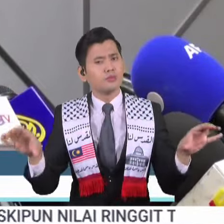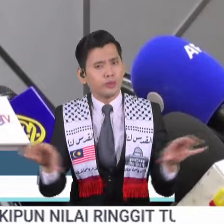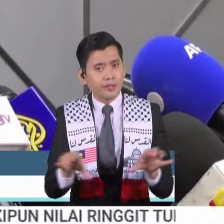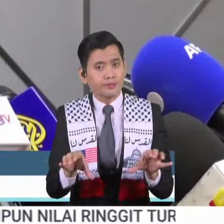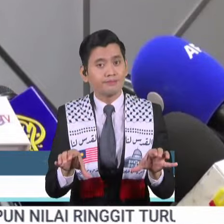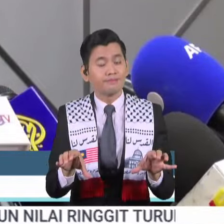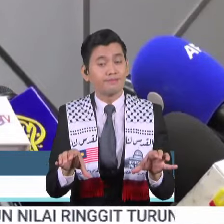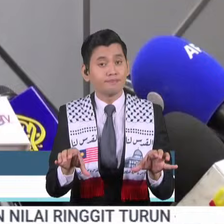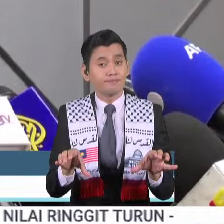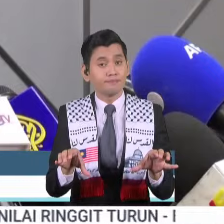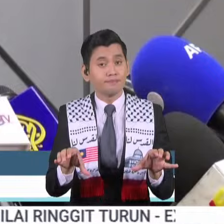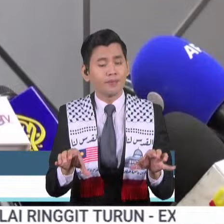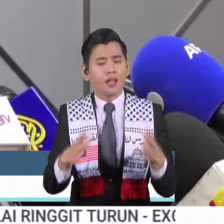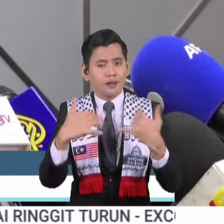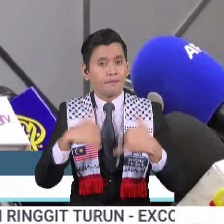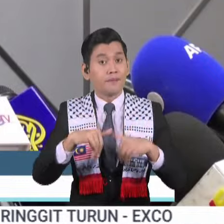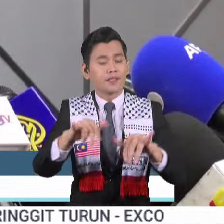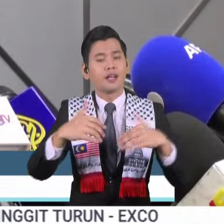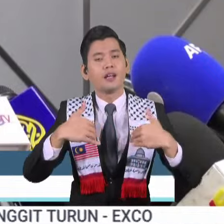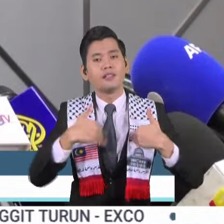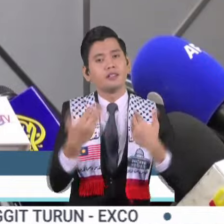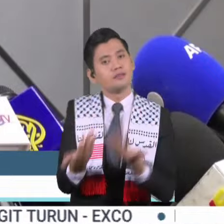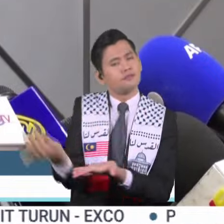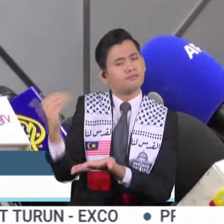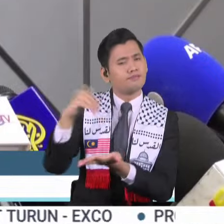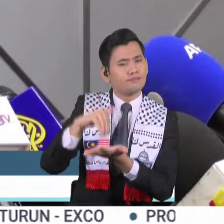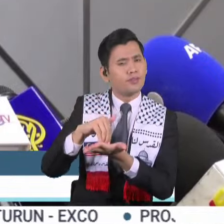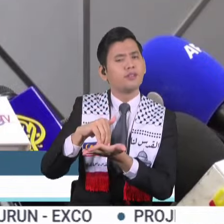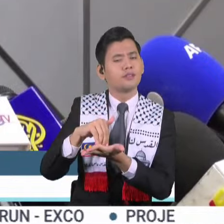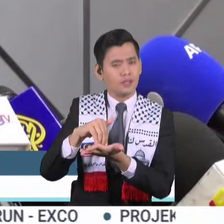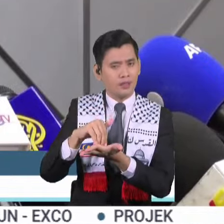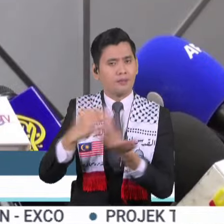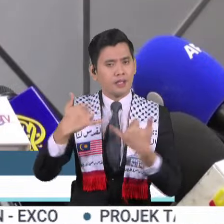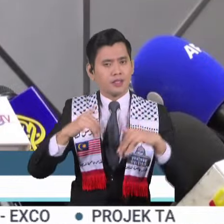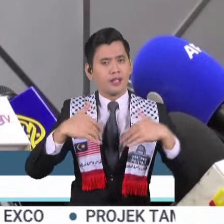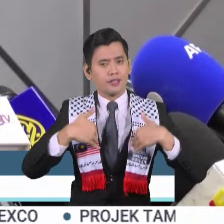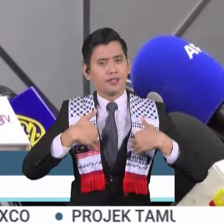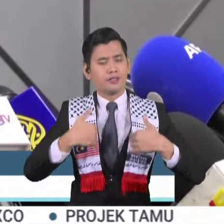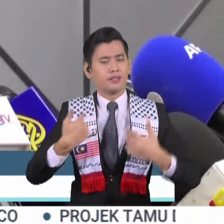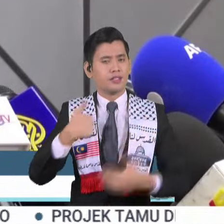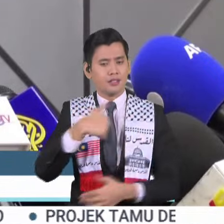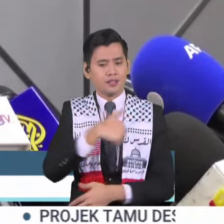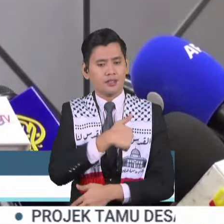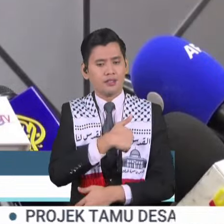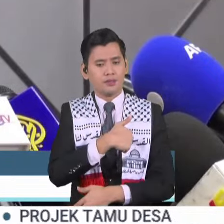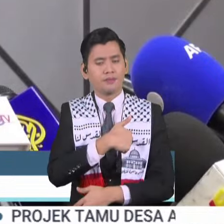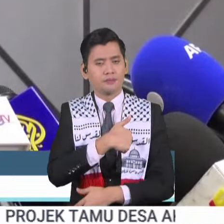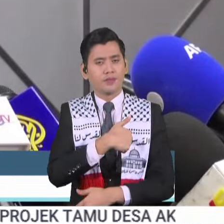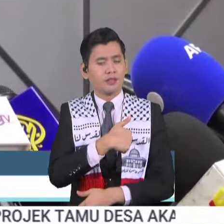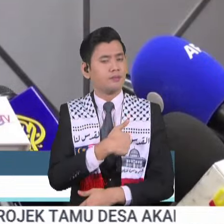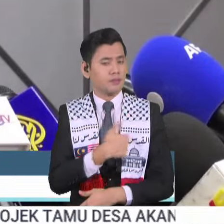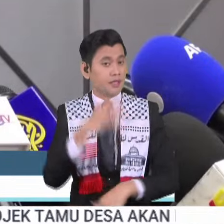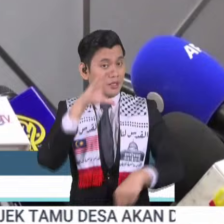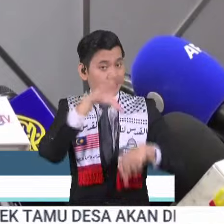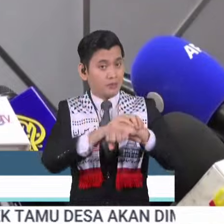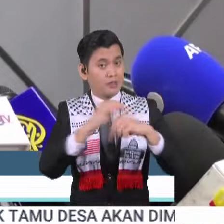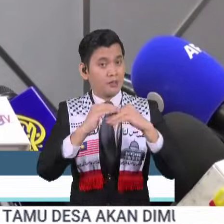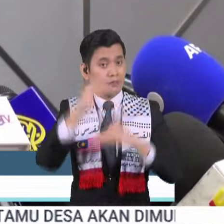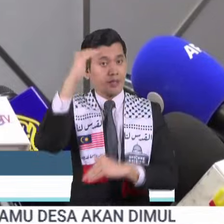kita masih lagi ada dalam radar kita untuk kita menangkap lebih daripada 2 orang.